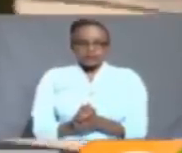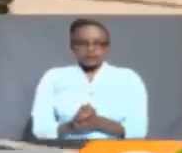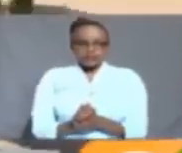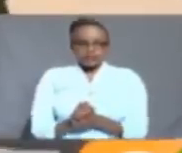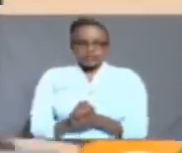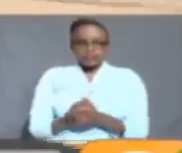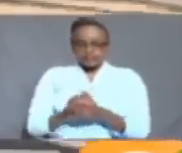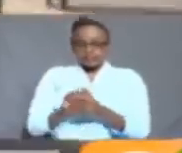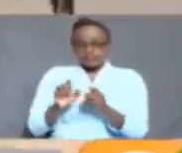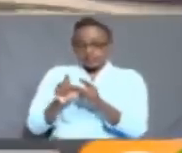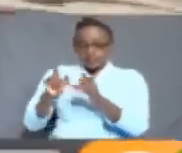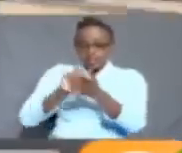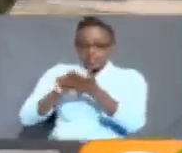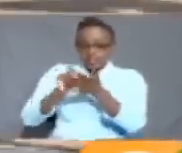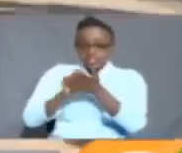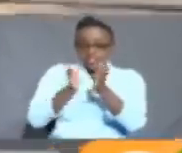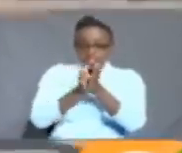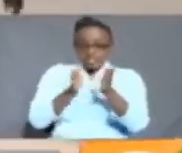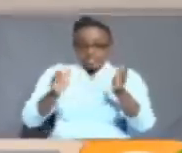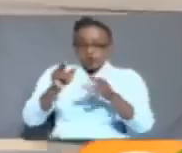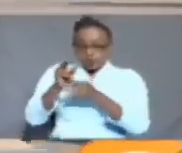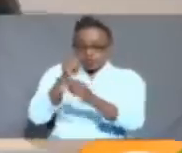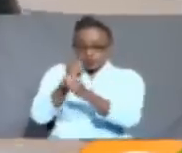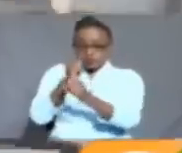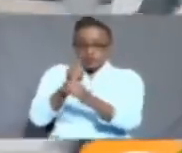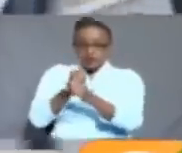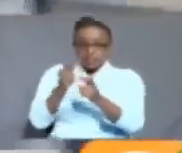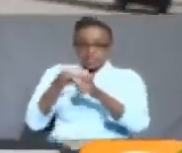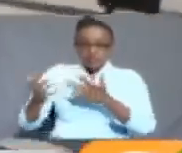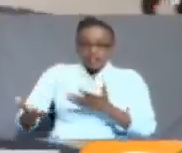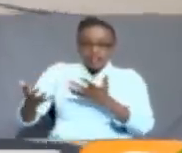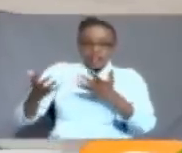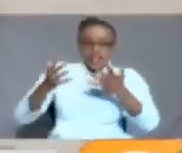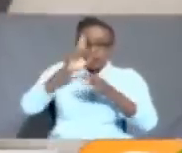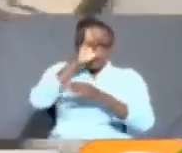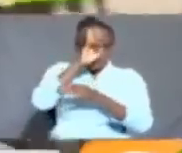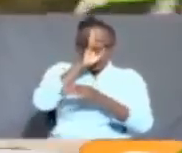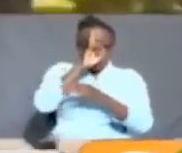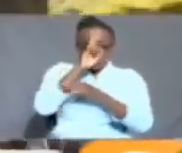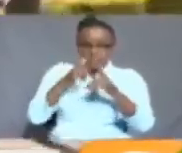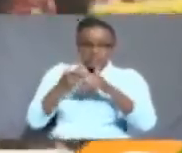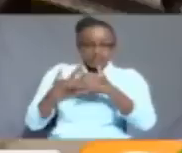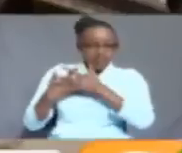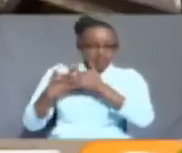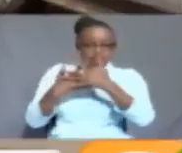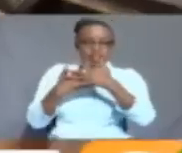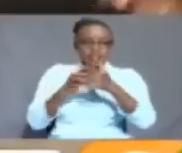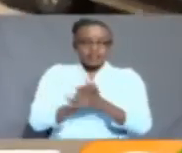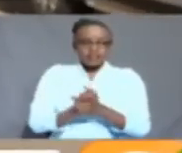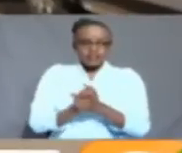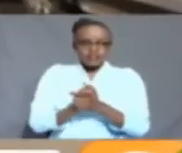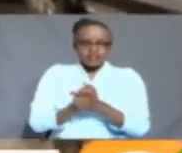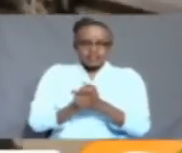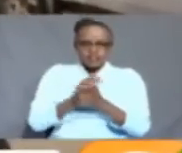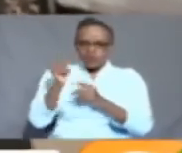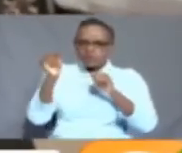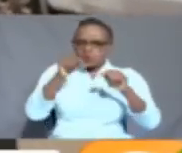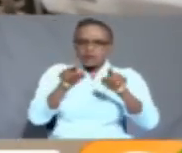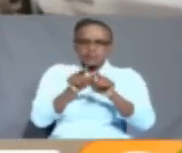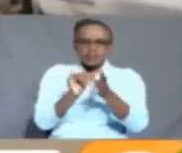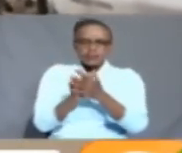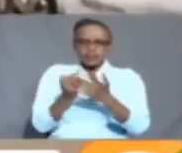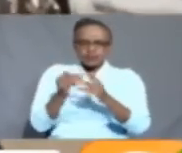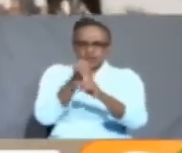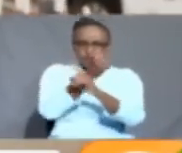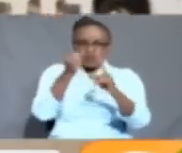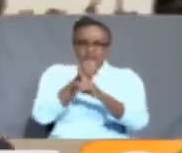Katibu mkuu wa muungano wa wafanyikazi akinyanyuliwa juu juu na polisi na kukamatwa. Why do you come to fight people at the airport? Peaceful. Why?